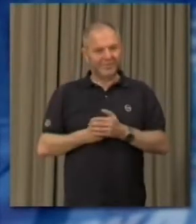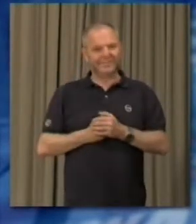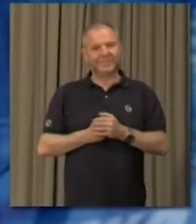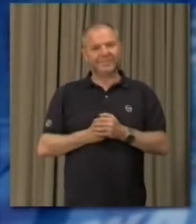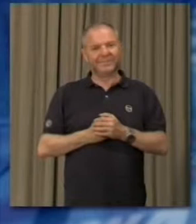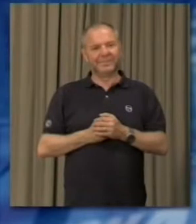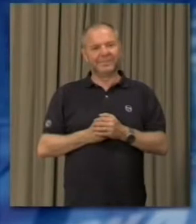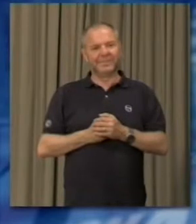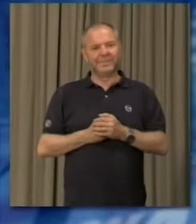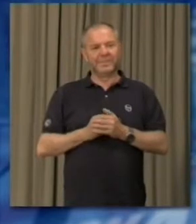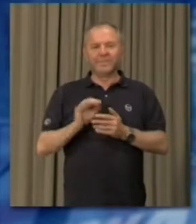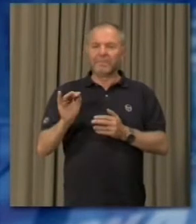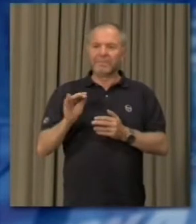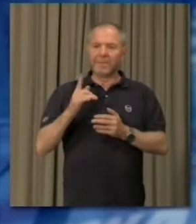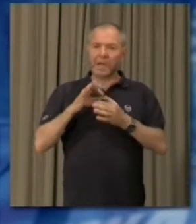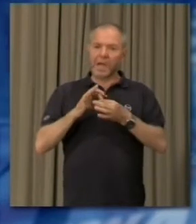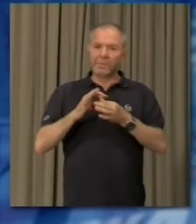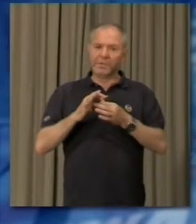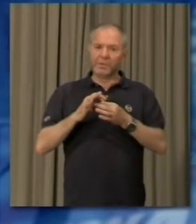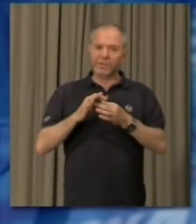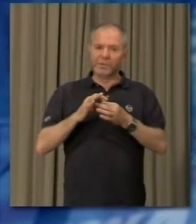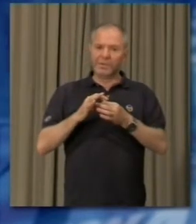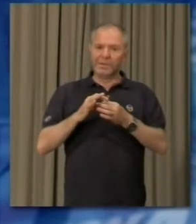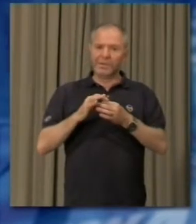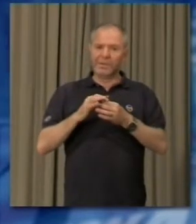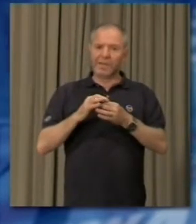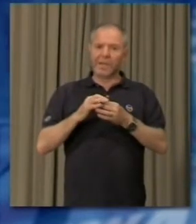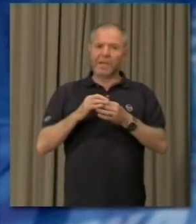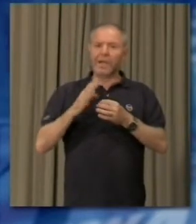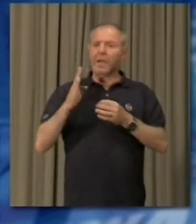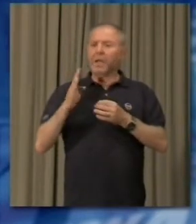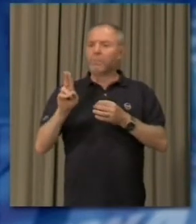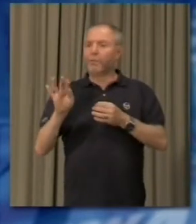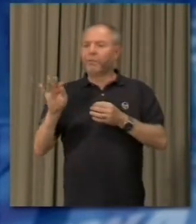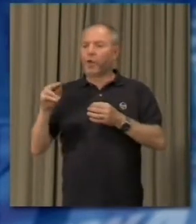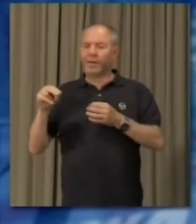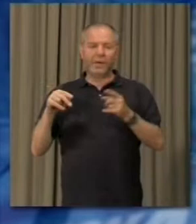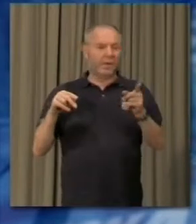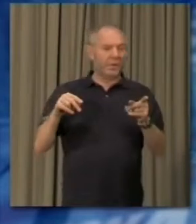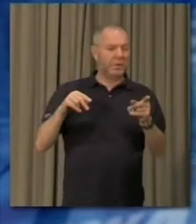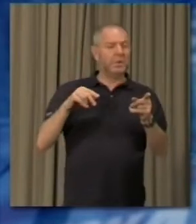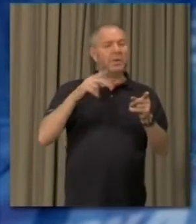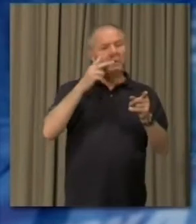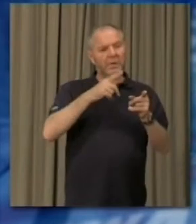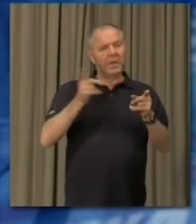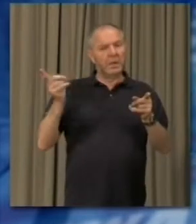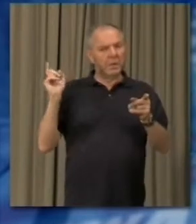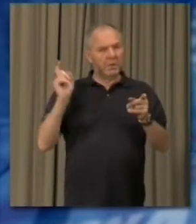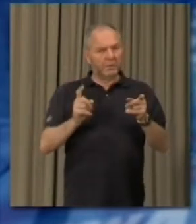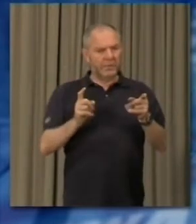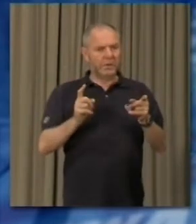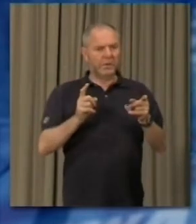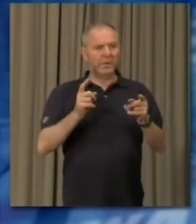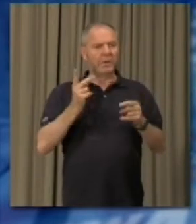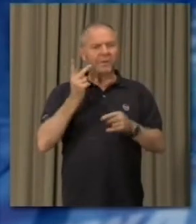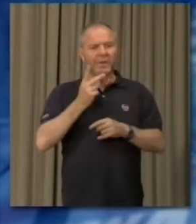anno. La tua amicizia con Gianluigi Buffon ci ha permesso di averlo qui, io credo che chi ha partecipato in modo educato almeno ha